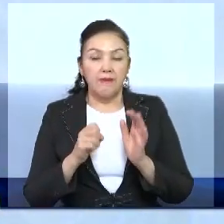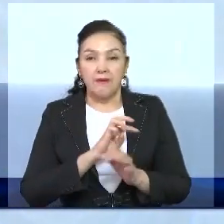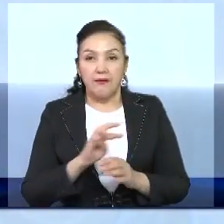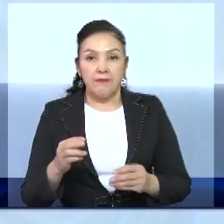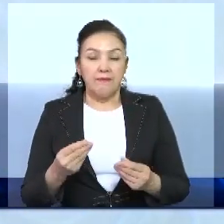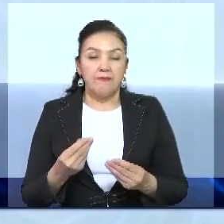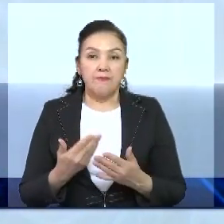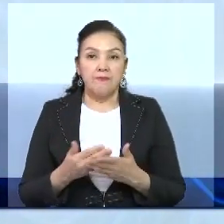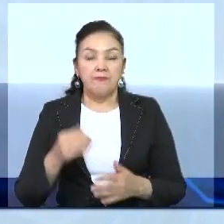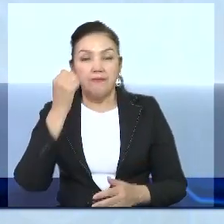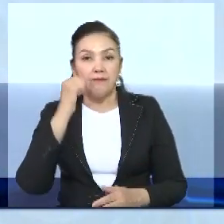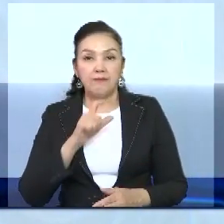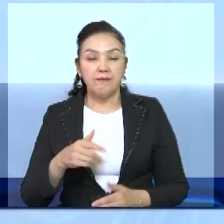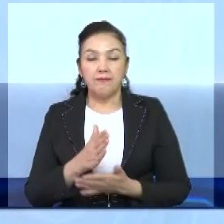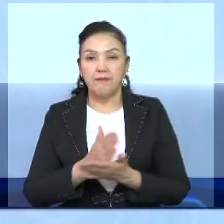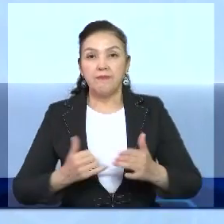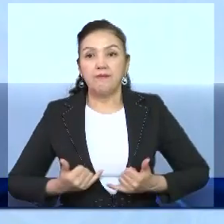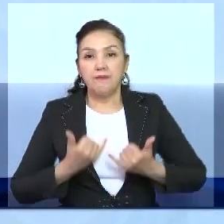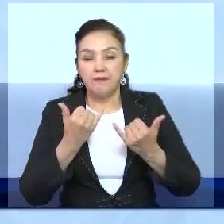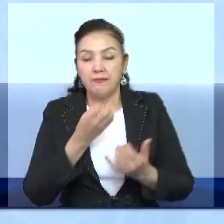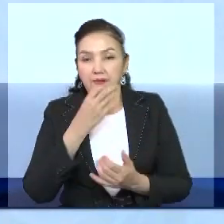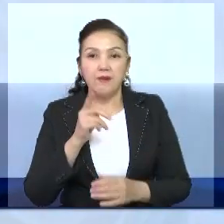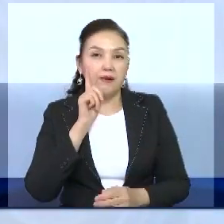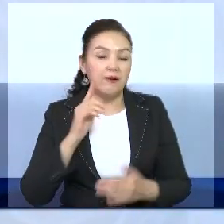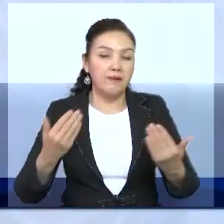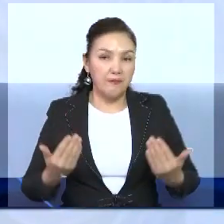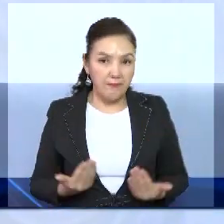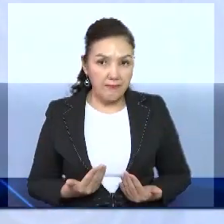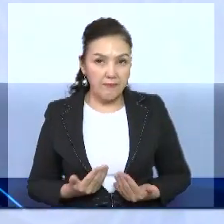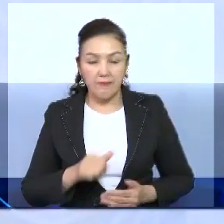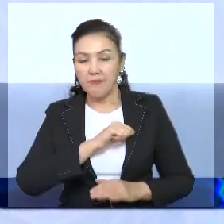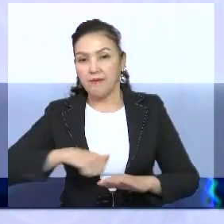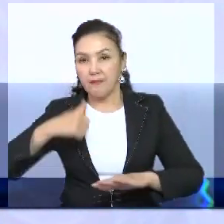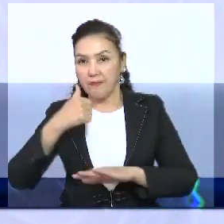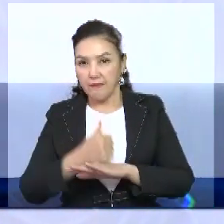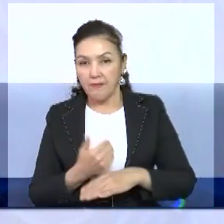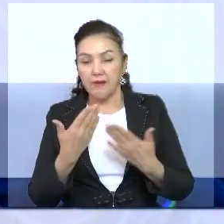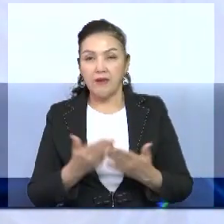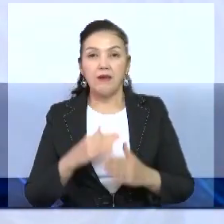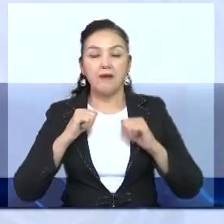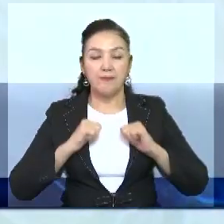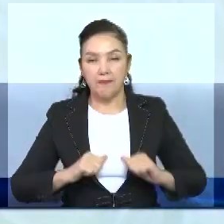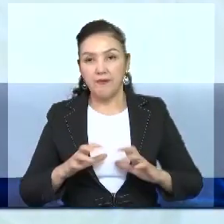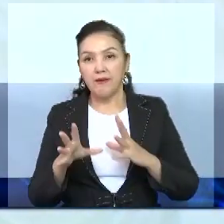миллионов тенге. Пожилые люди заслуживают уважения, хороших условий жизни. Но самое главное, что здесь царят мир и сплоченность, чувствуются